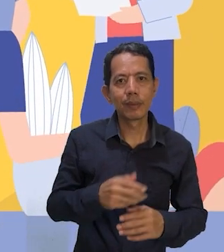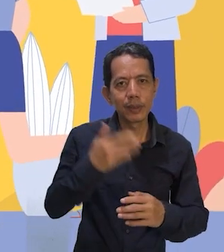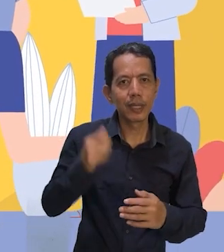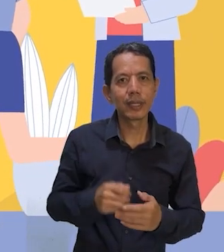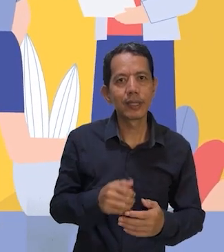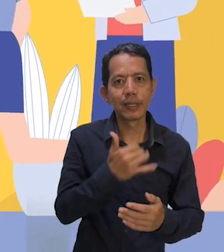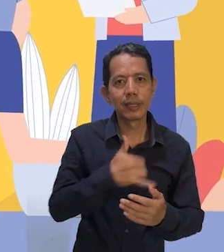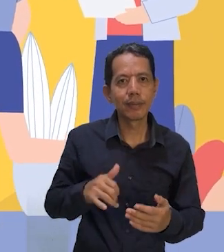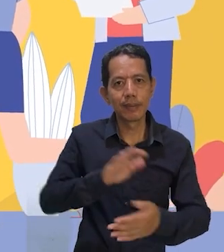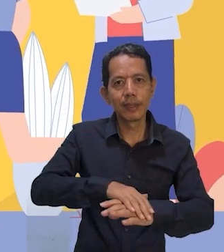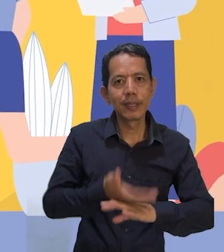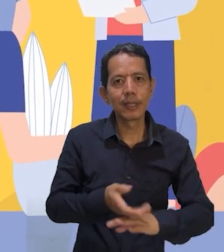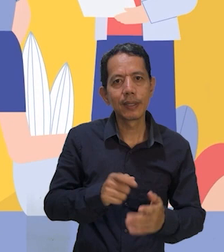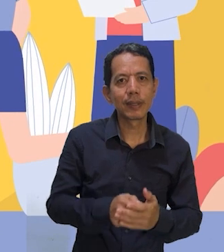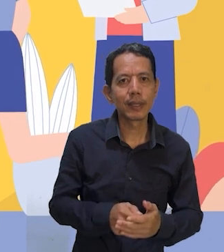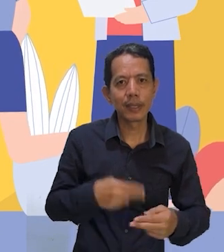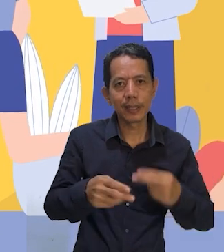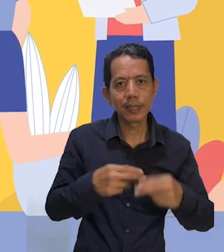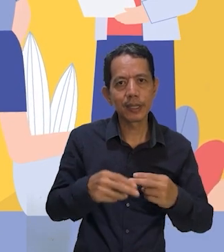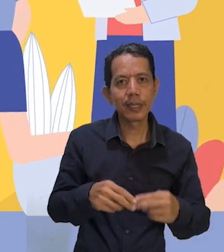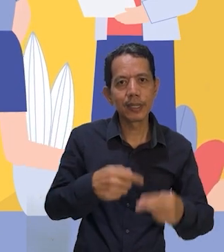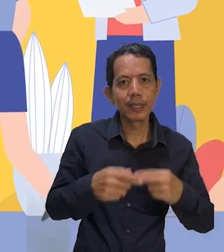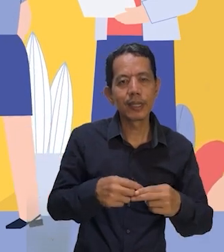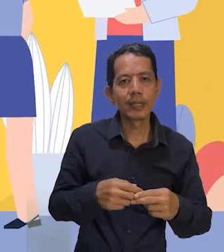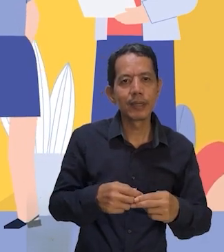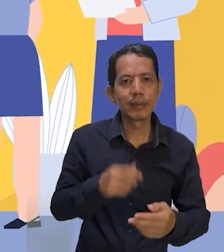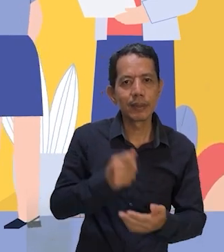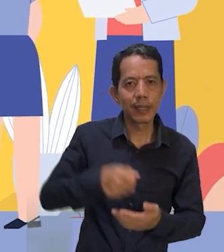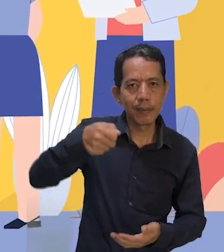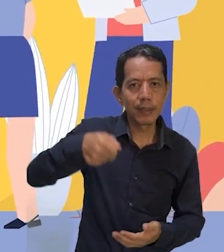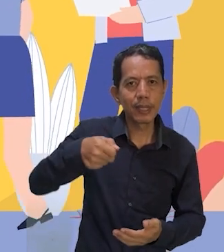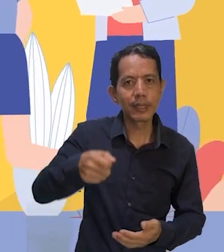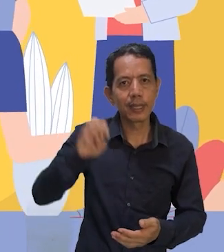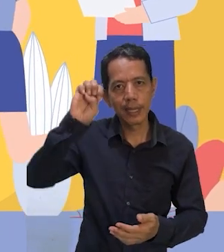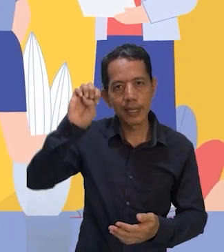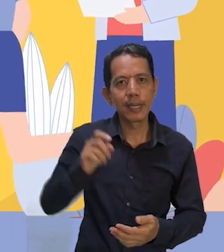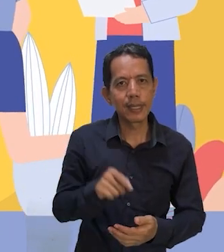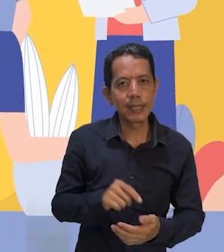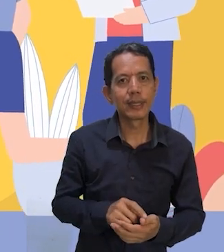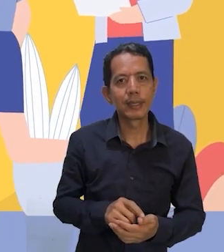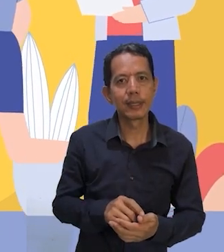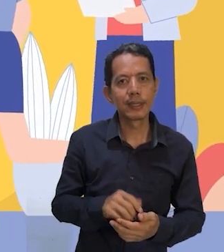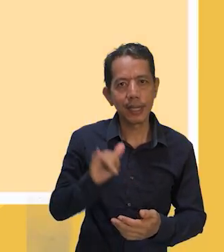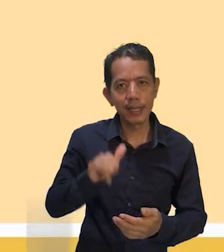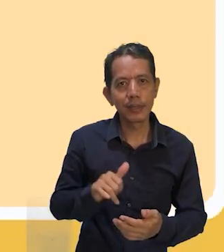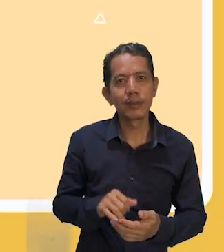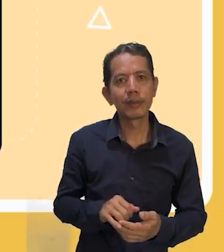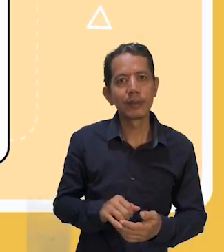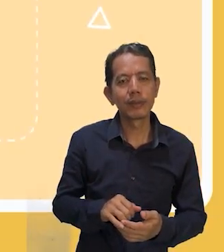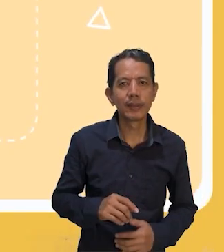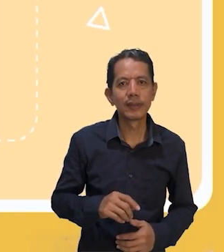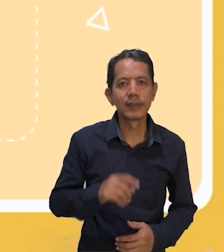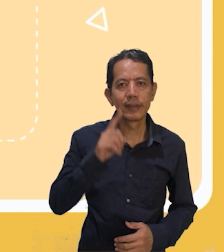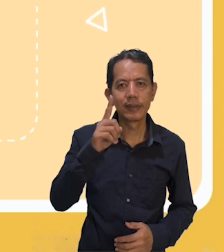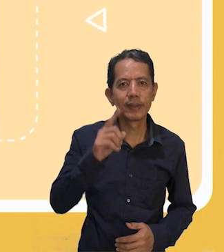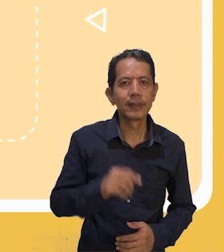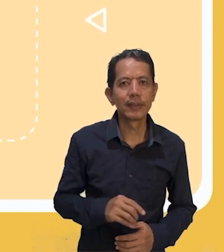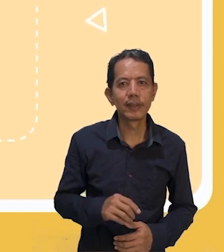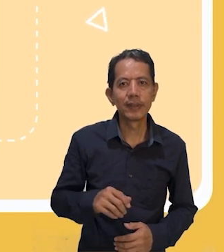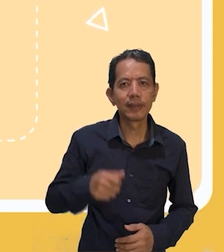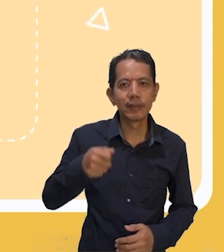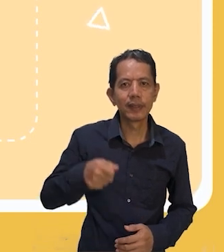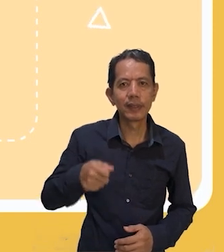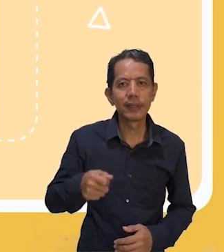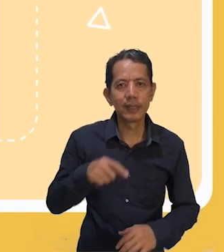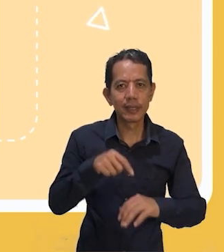didapatkan rekan-rekan dari penggunaan aplikasi Era Terang ini. Antara lain, yang pertama,